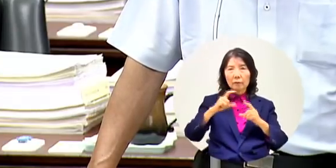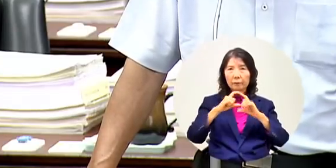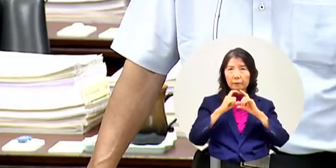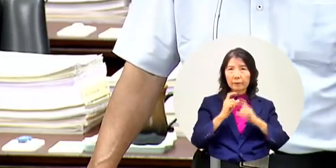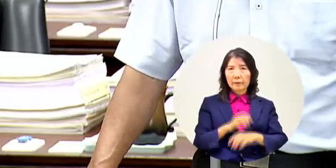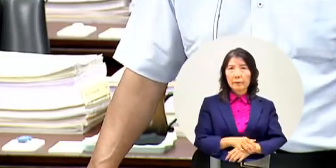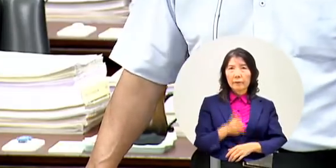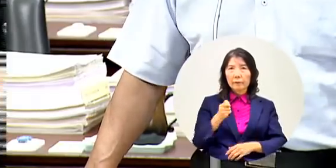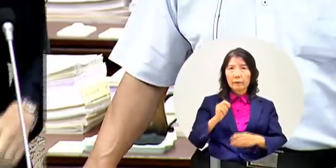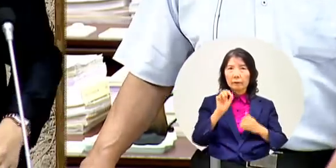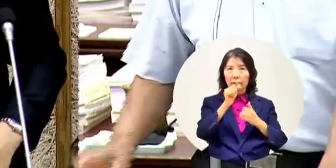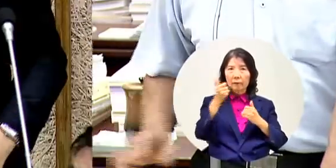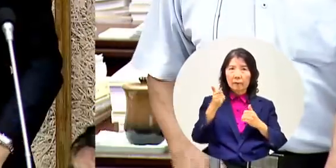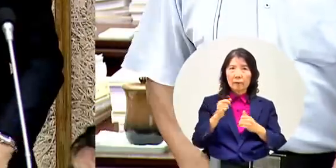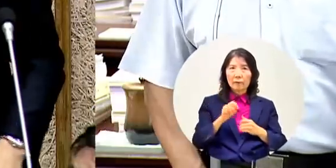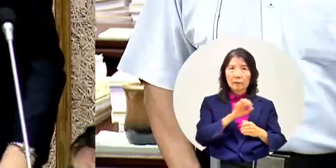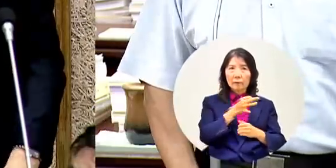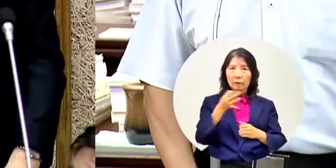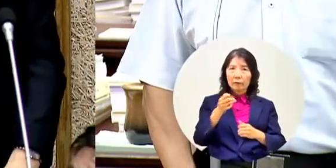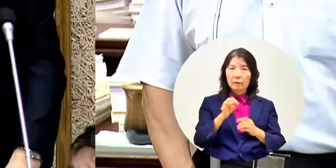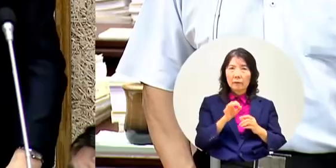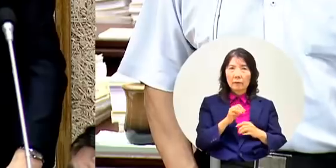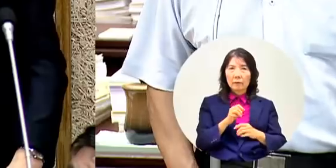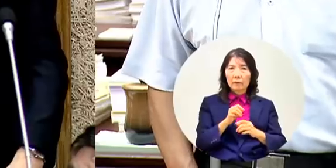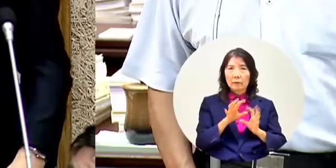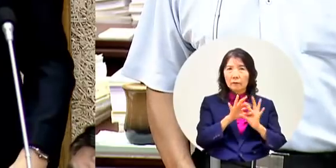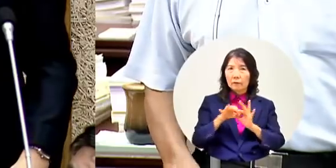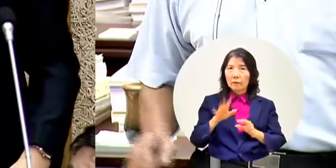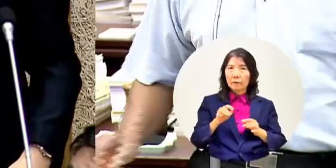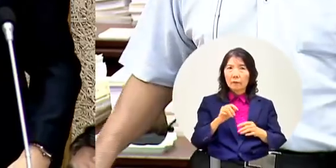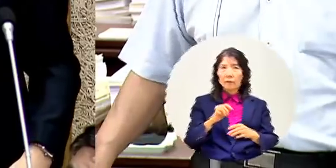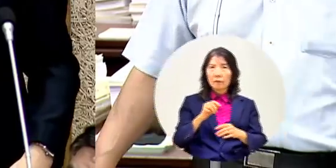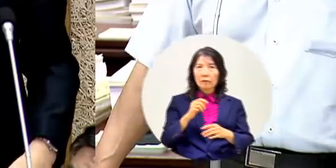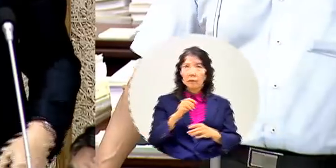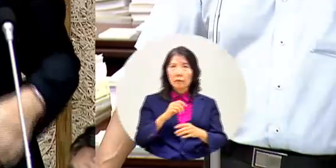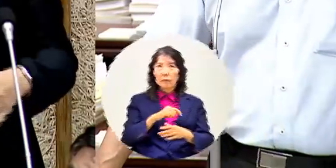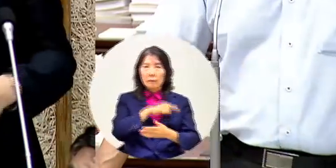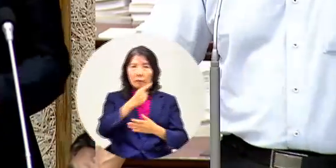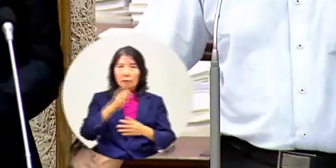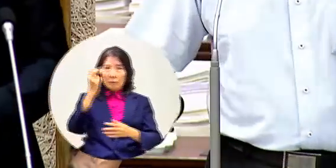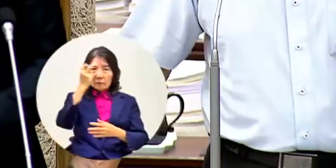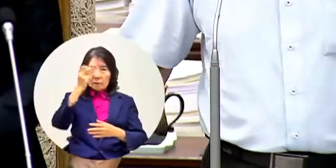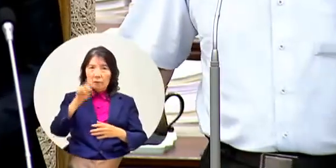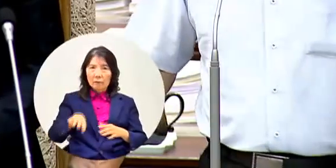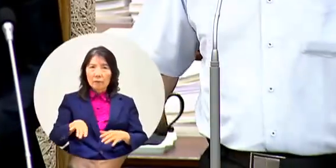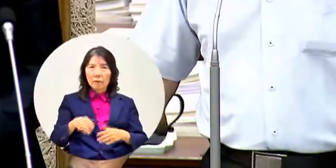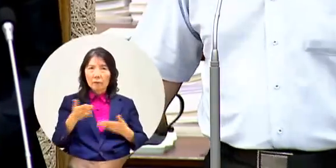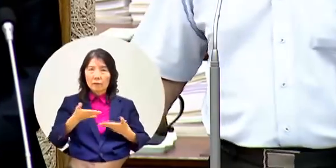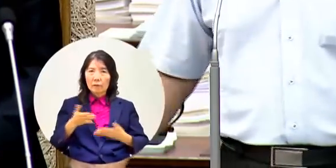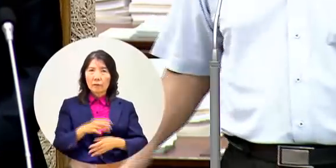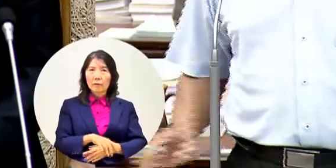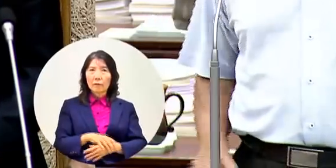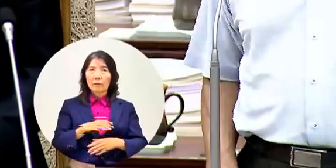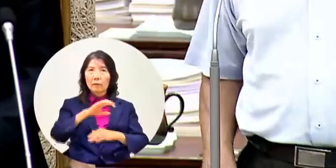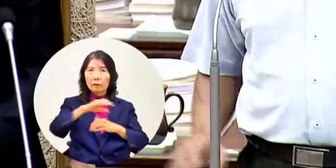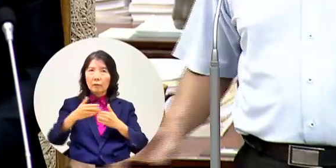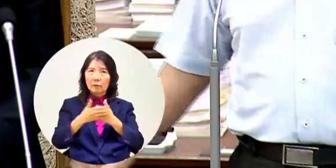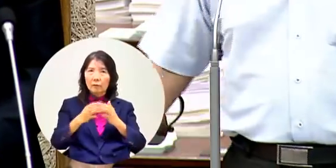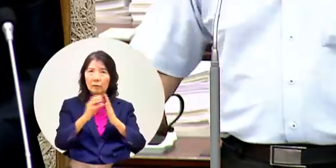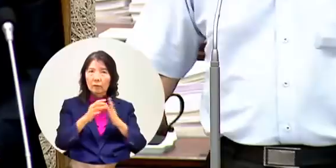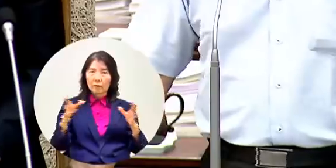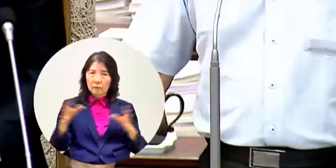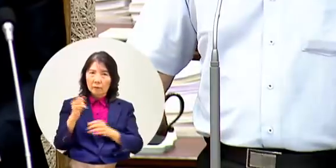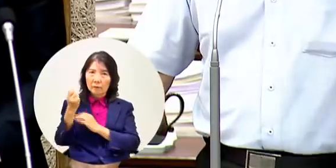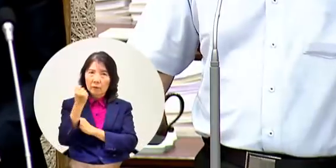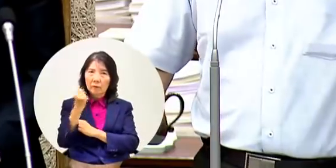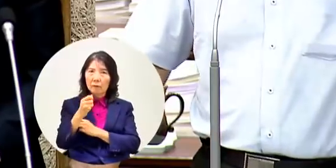好，谢谢议长哈，还有议员的关心。这个总量管制的部分啊，这个我们是不是来跟环保局一起来努力哈？我们是